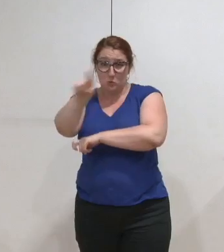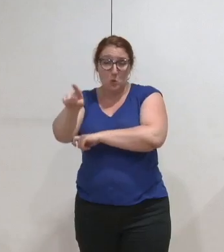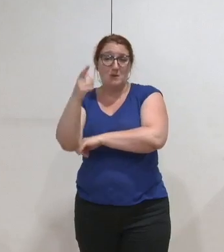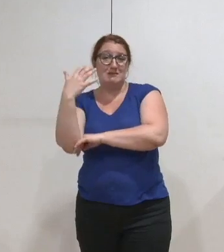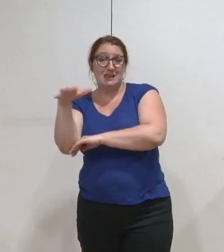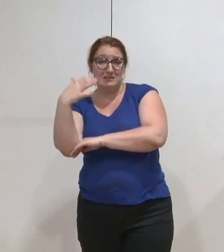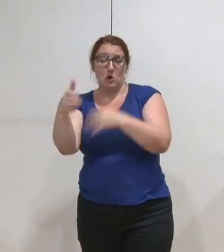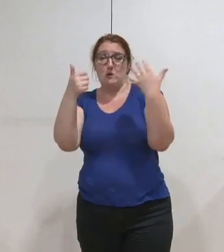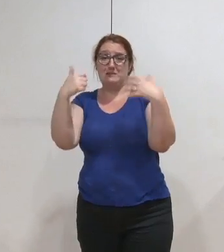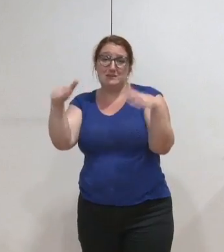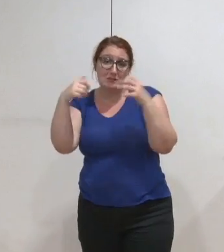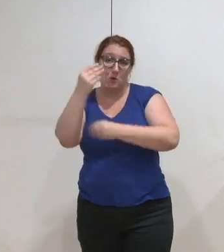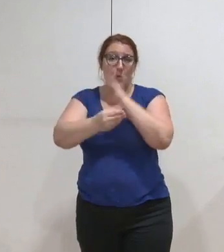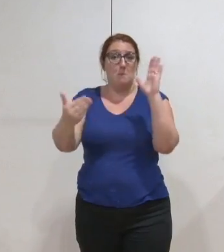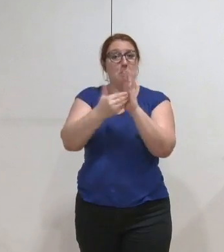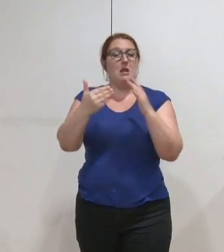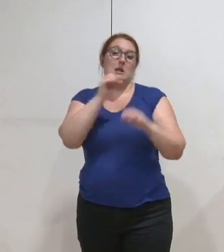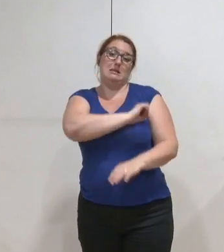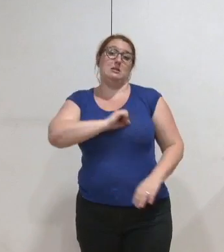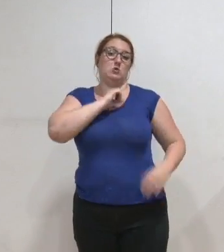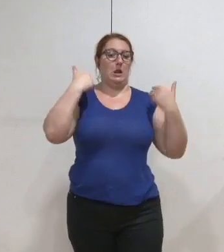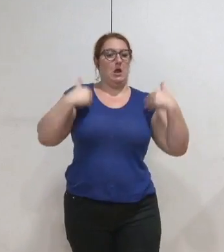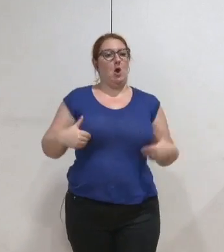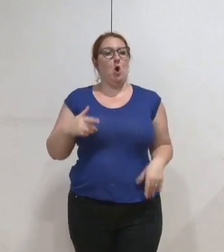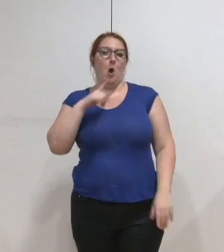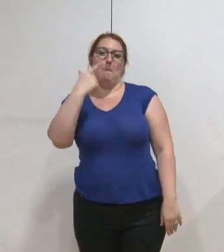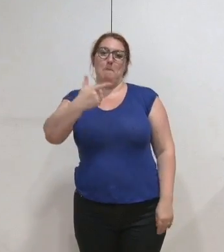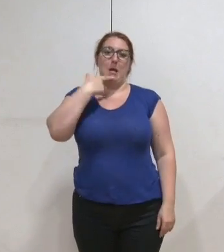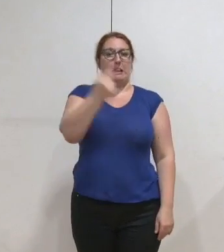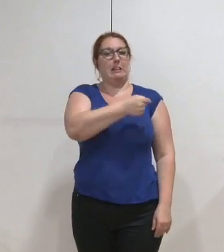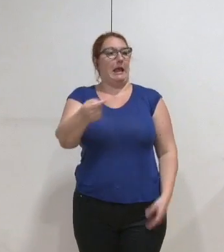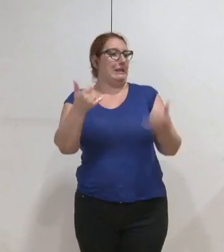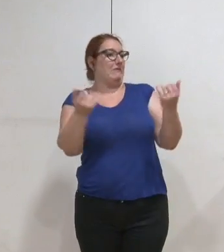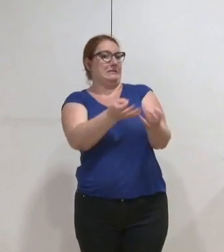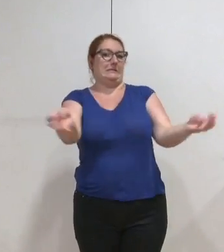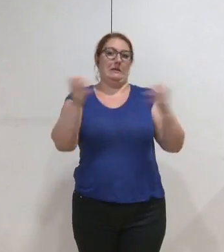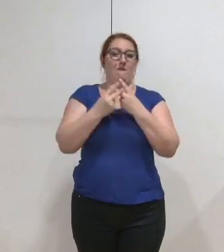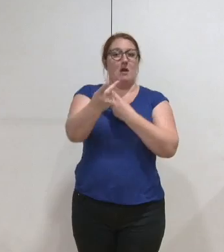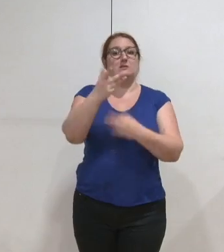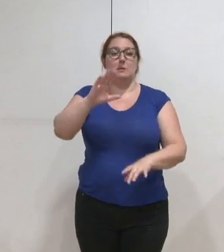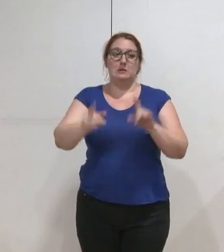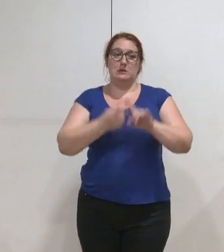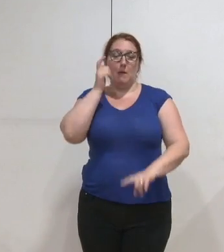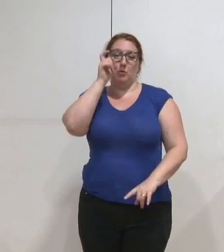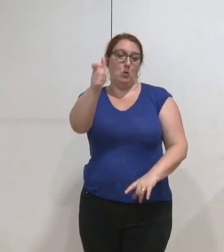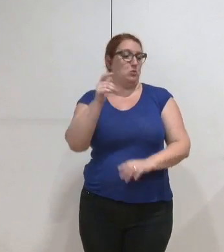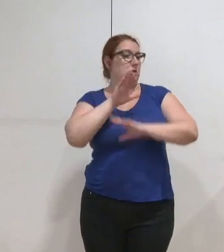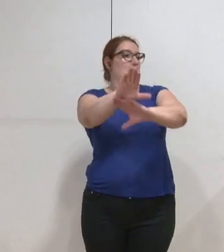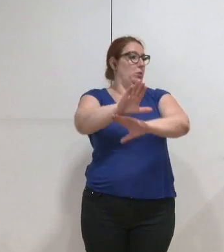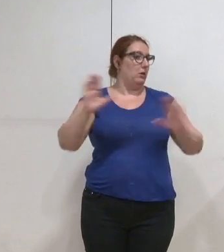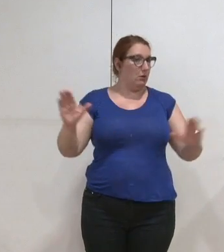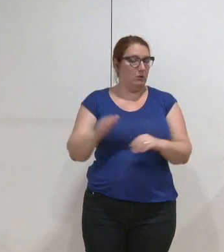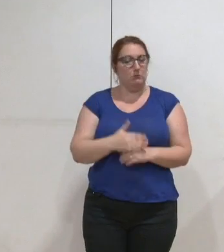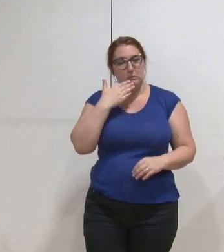1000 je suis désolé d'apparaître comme le vilain petit canard de l'Assemblée mais il m'appartient de vous dire ces choses de bon sens je vous en